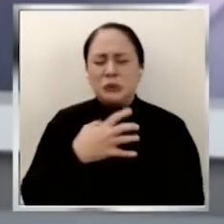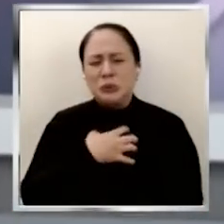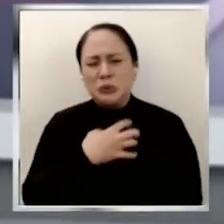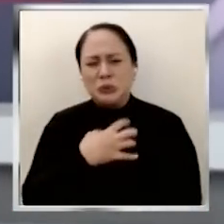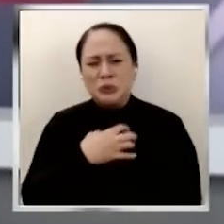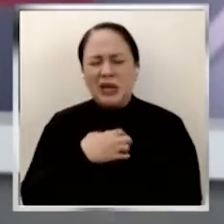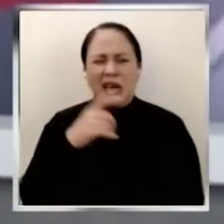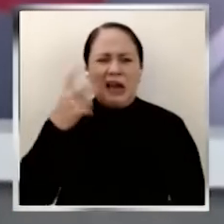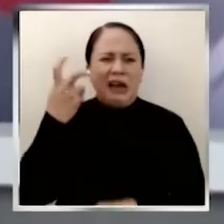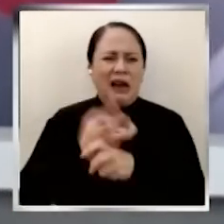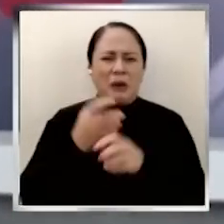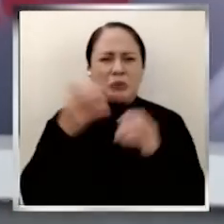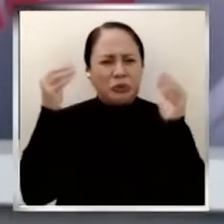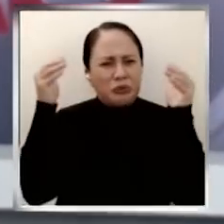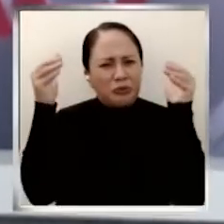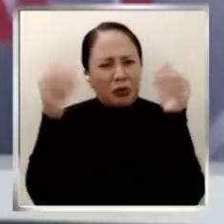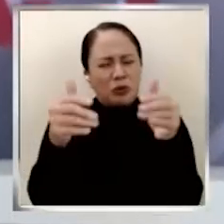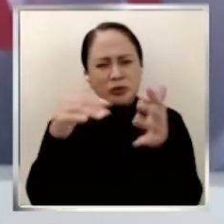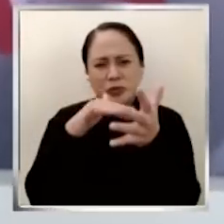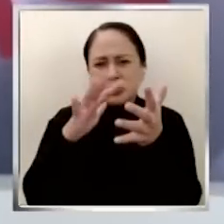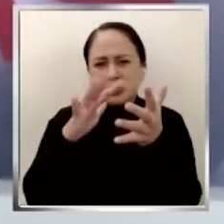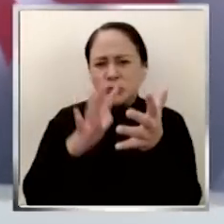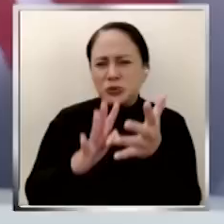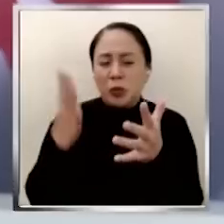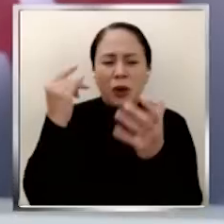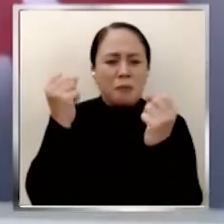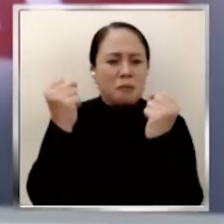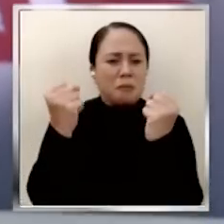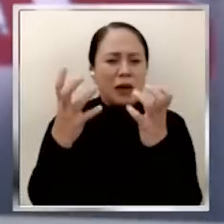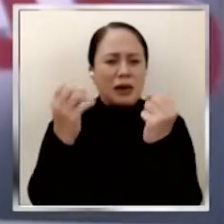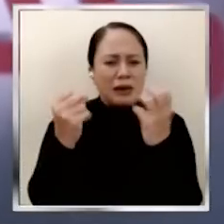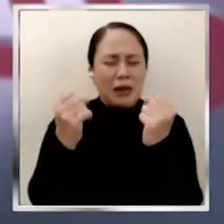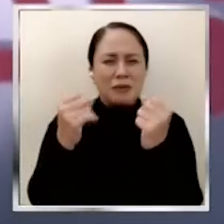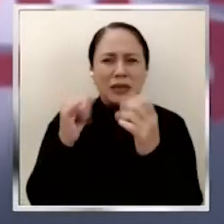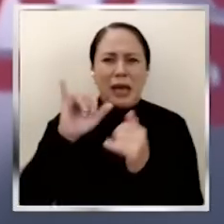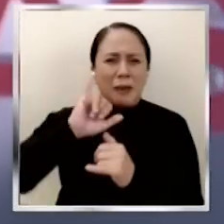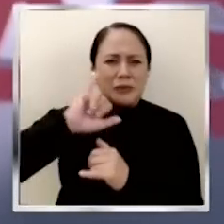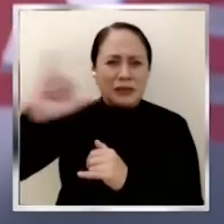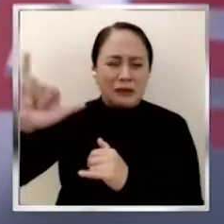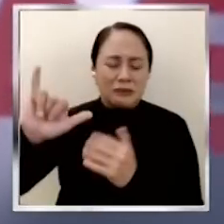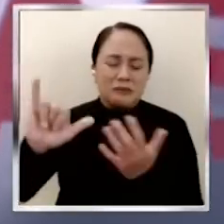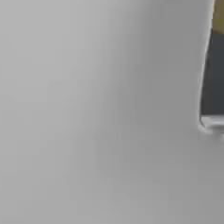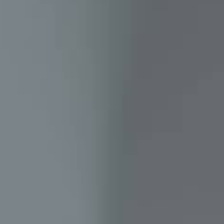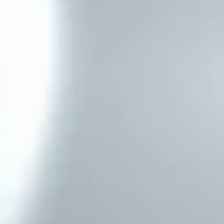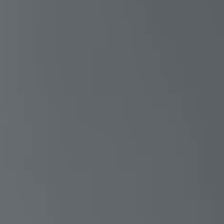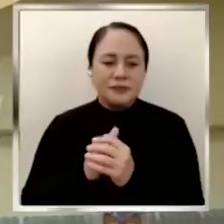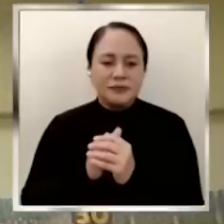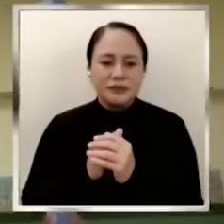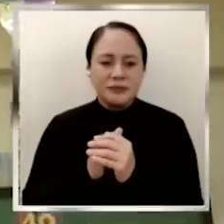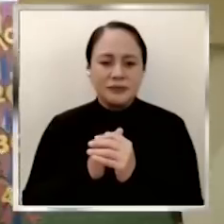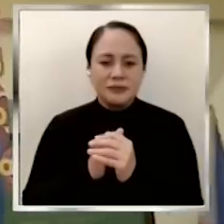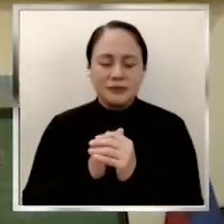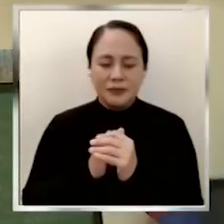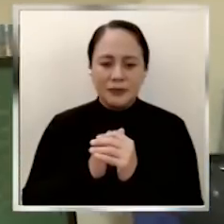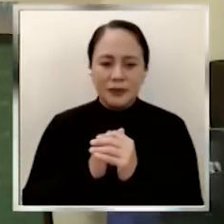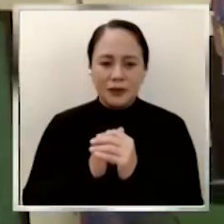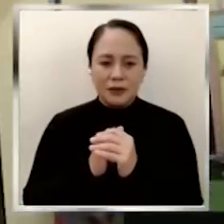ang mga estudyante at dumarami ang mga absent. Yan po ang tinutukan ni Maki Pulido.